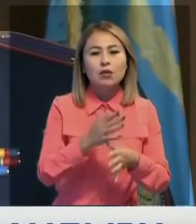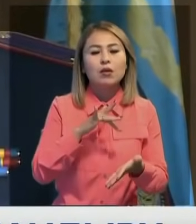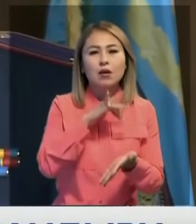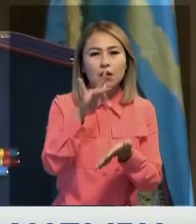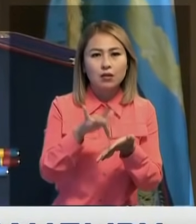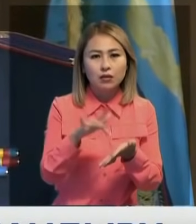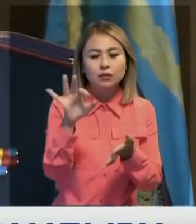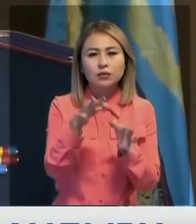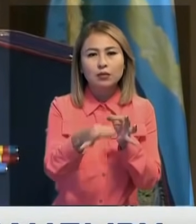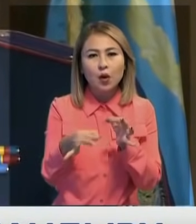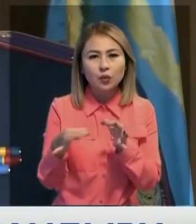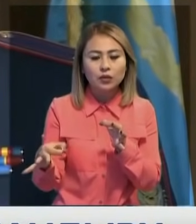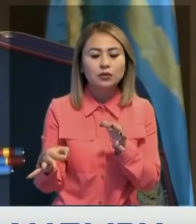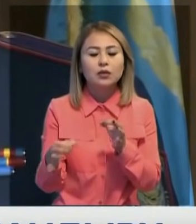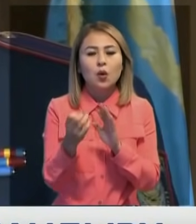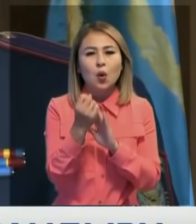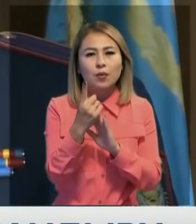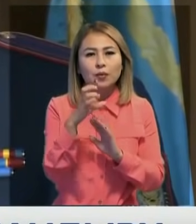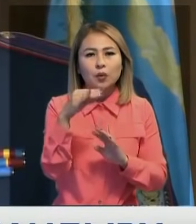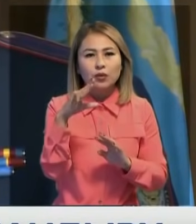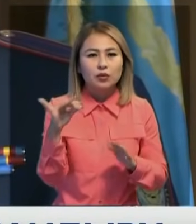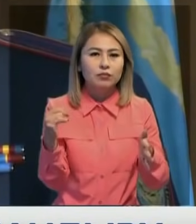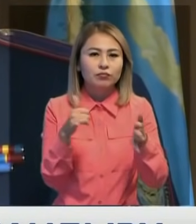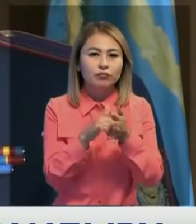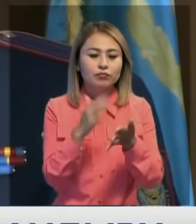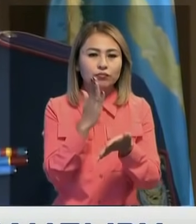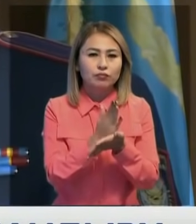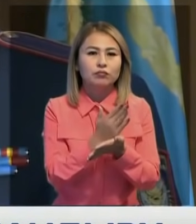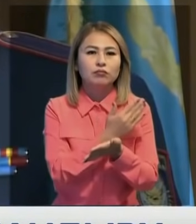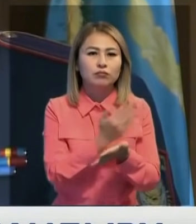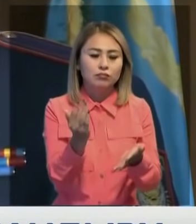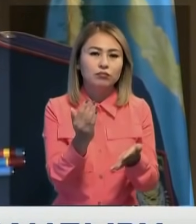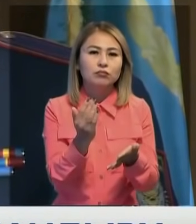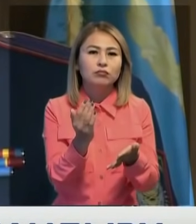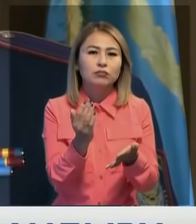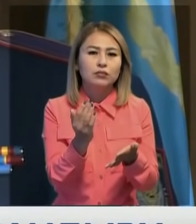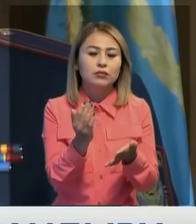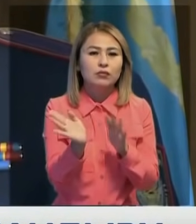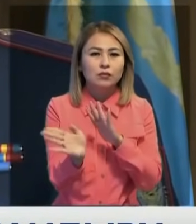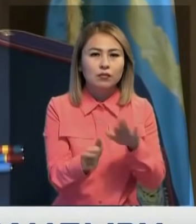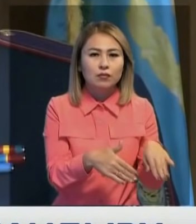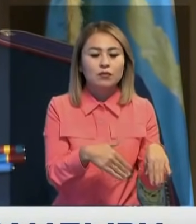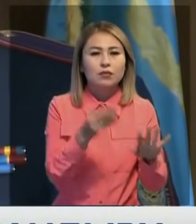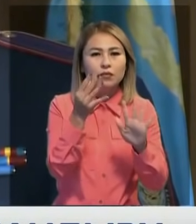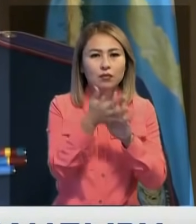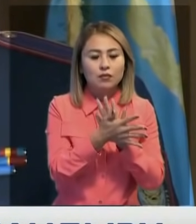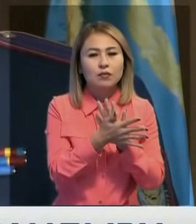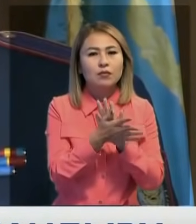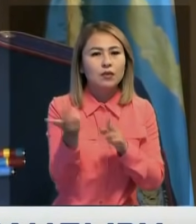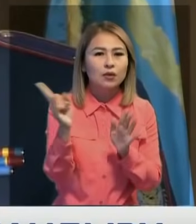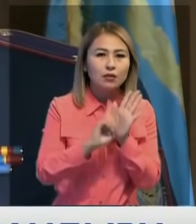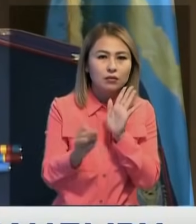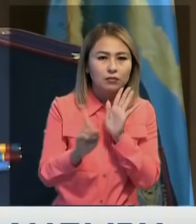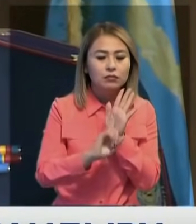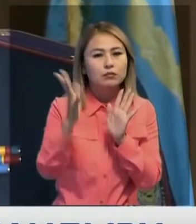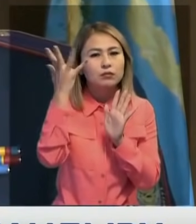және аудандық пробацияларға 11 биотерминал орнатылды. Қоныс колониясына кеткен шығып келуі, қай